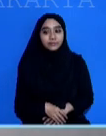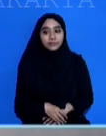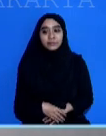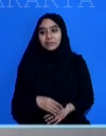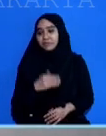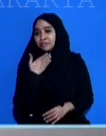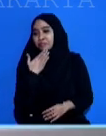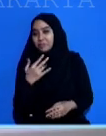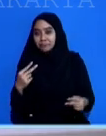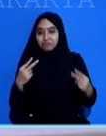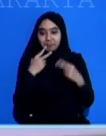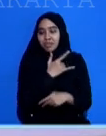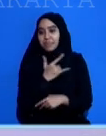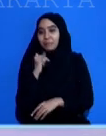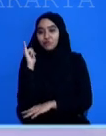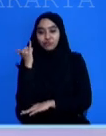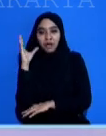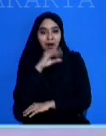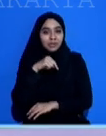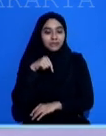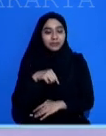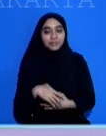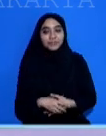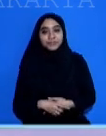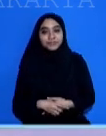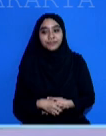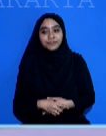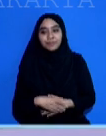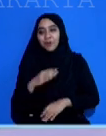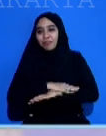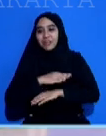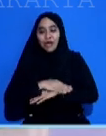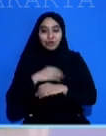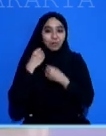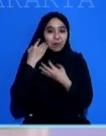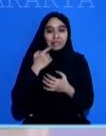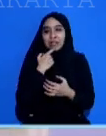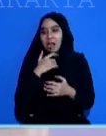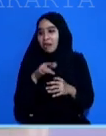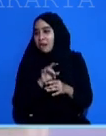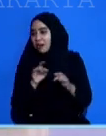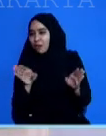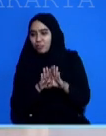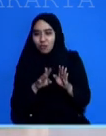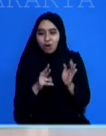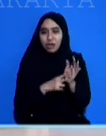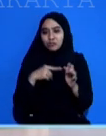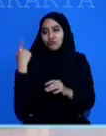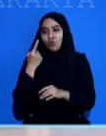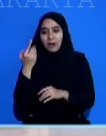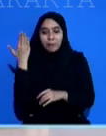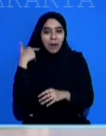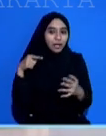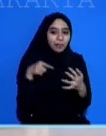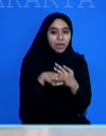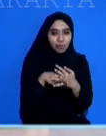Ya, terima kasih saudara, Anda masih bersama kami di Jogja hari ini. Kita ke informasi selanjutnya saudara, libur nasional pada hari pemilihan umum,